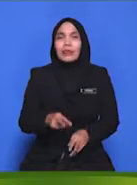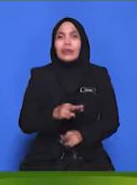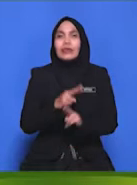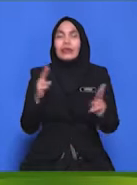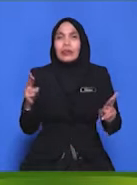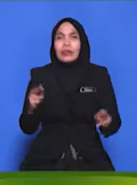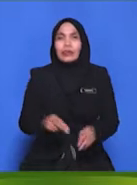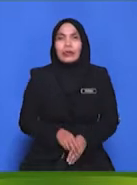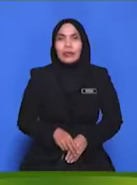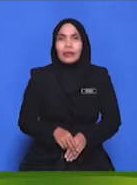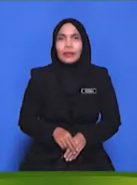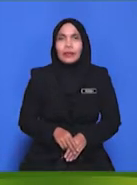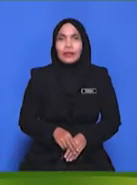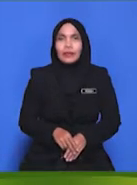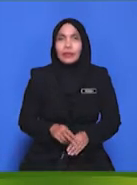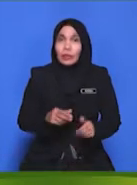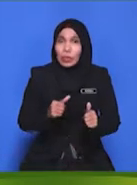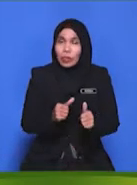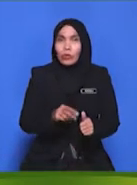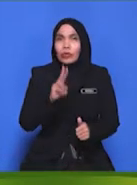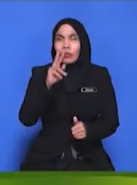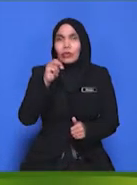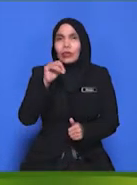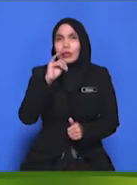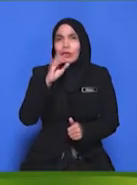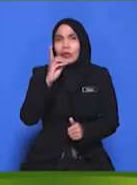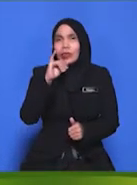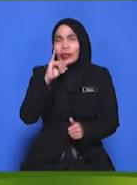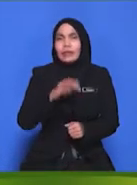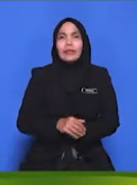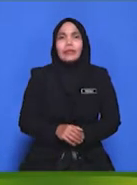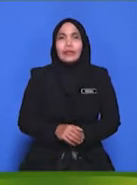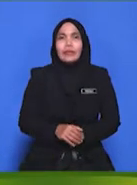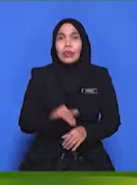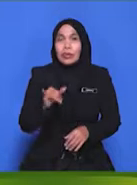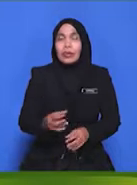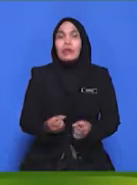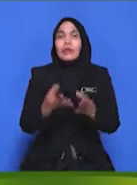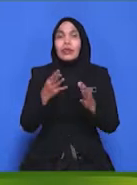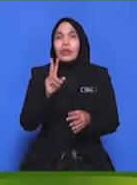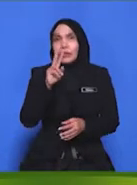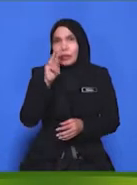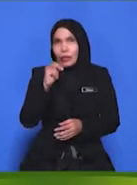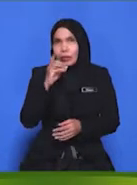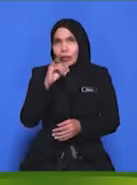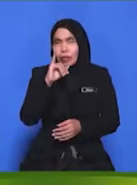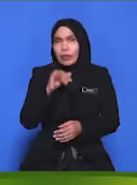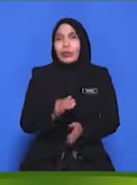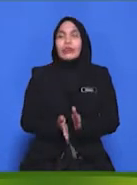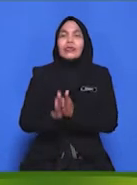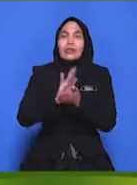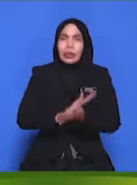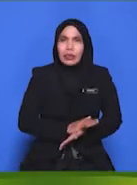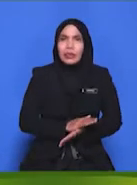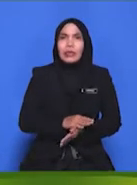mana yang mendapat undian yang banyak maka dialah yang akan menjadi pemimpin. Dan seterusnya,